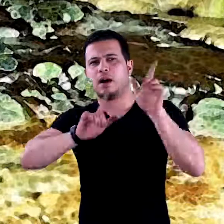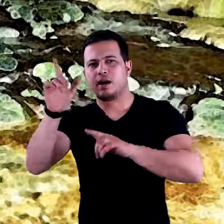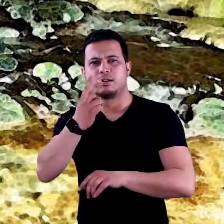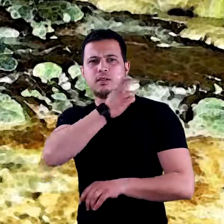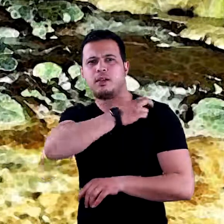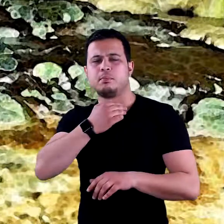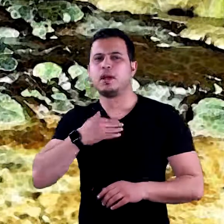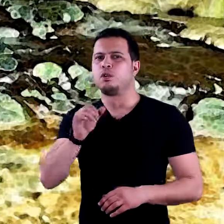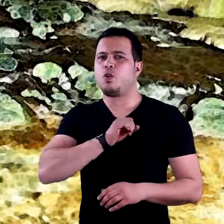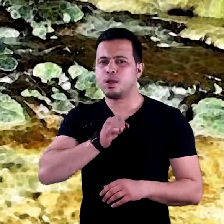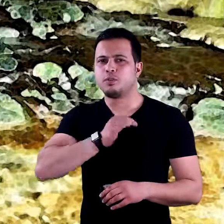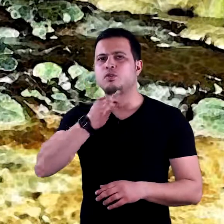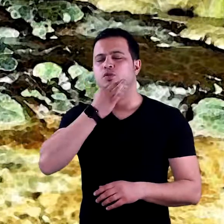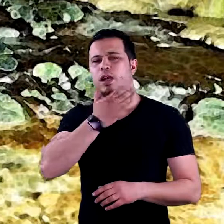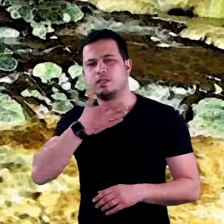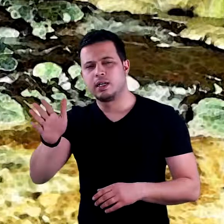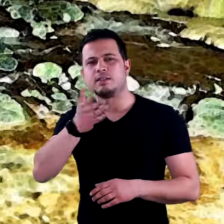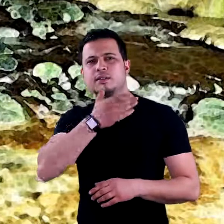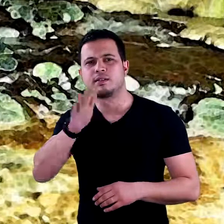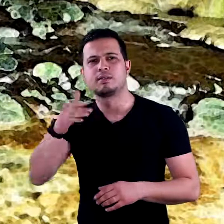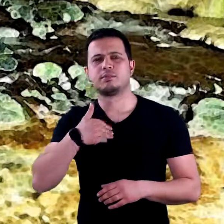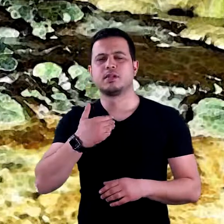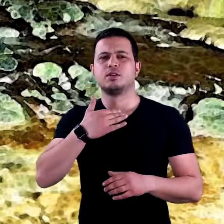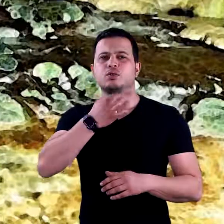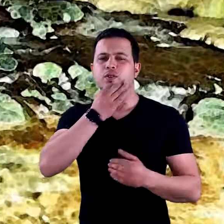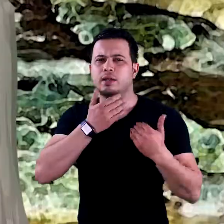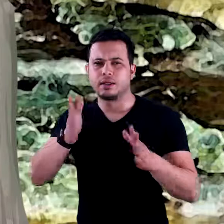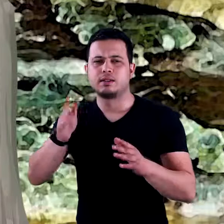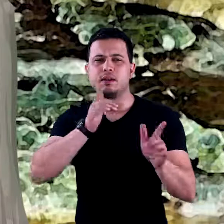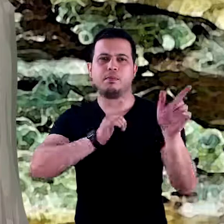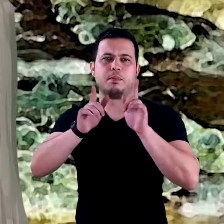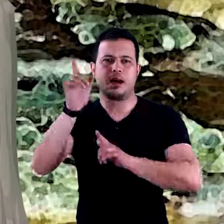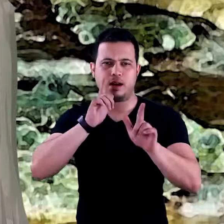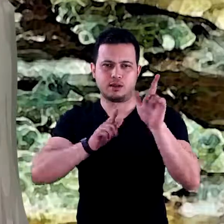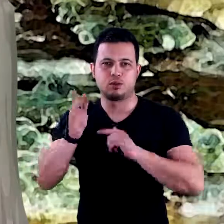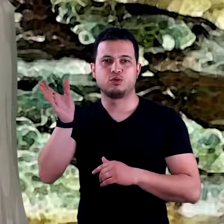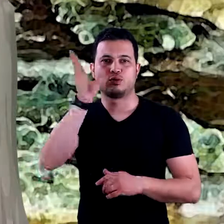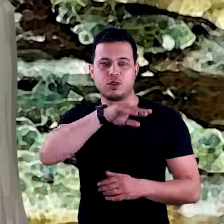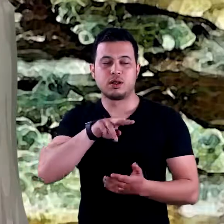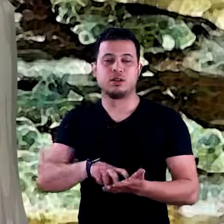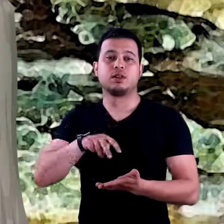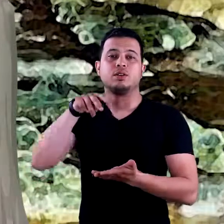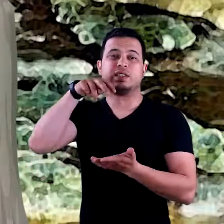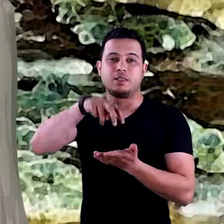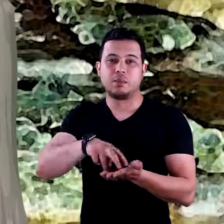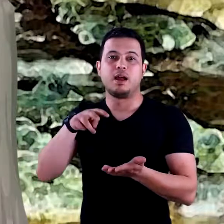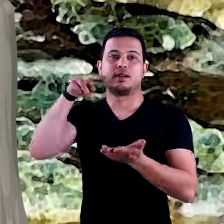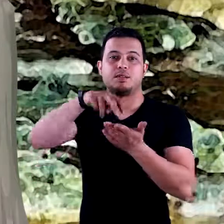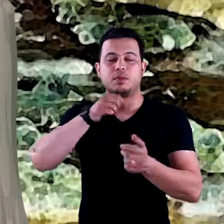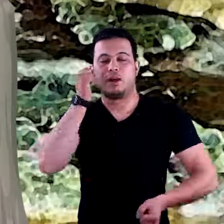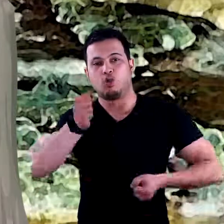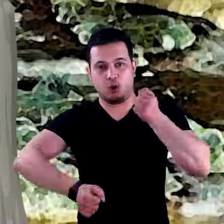ben korkarım kurbağadan, git başımdan. Diye havaya zıplayıp koşmaya